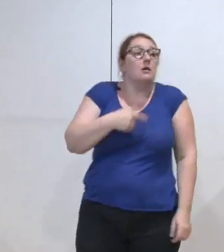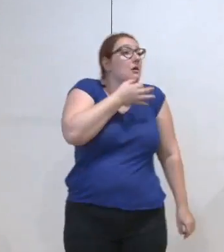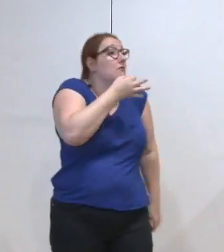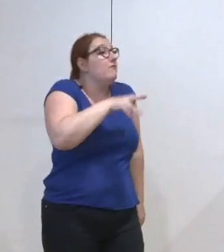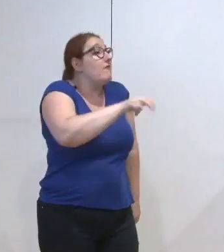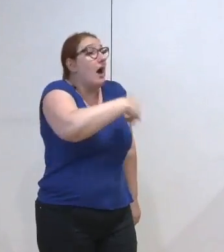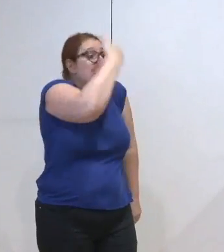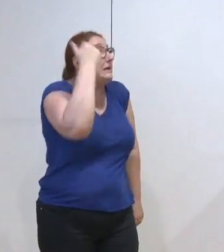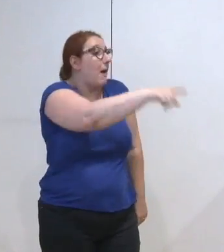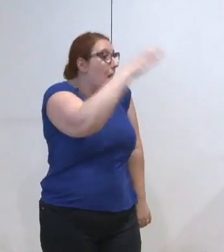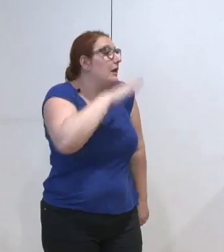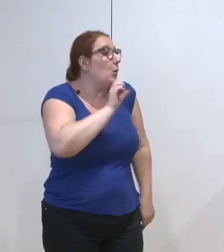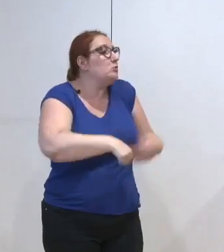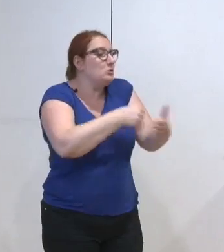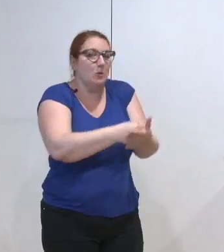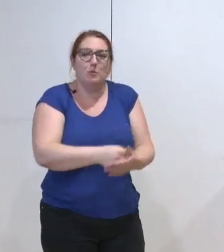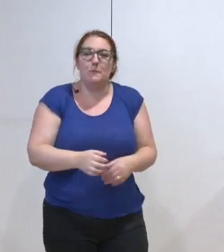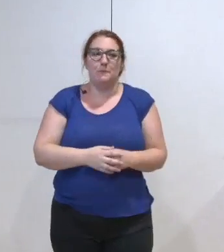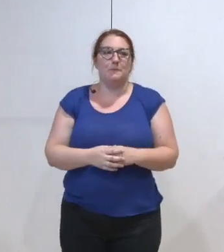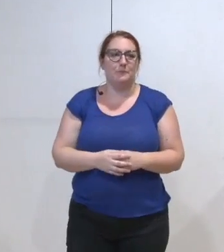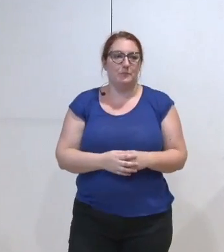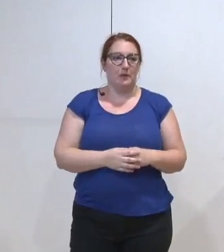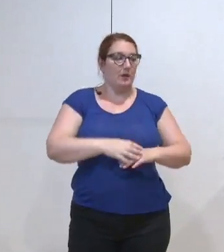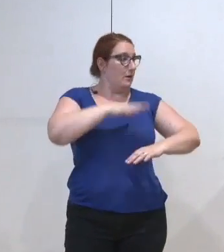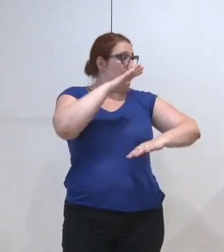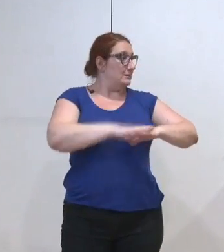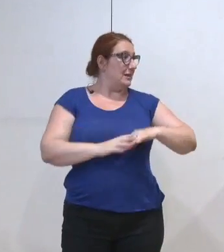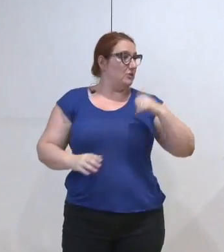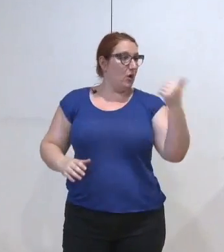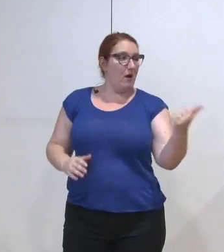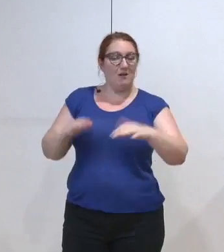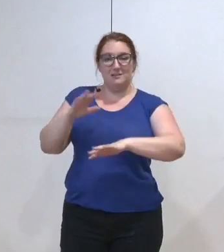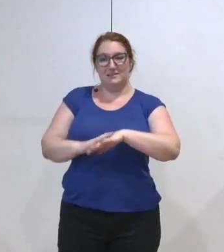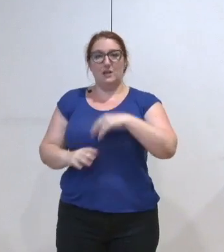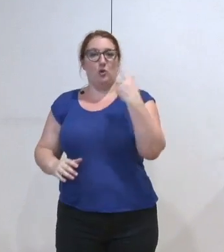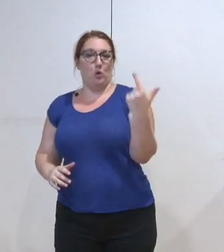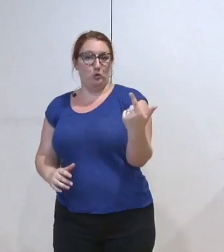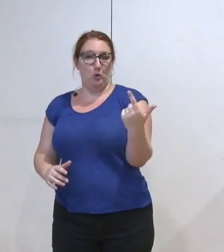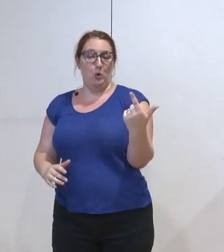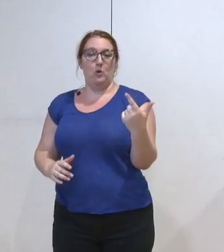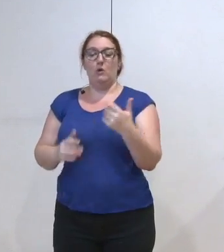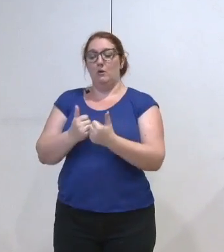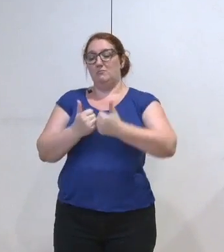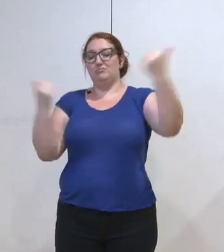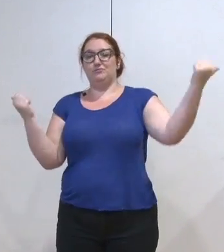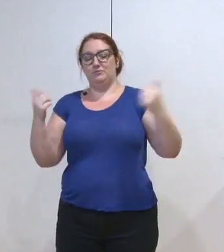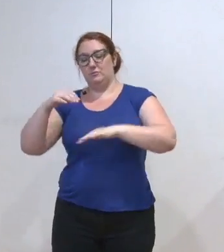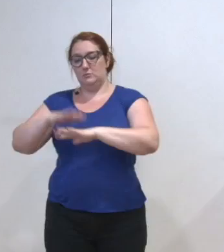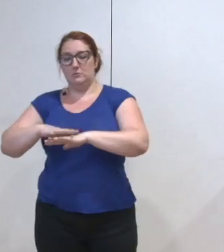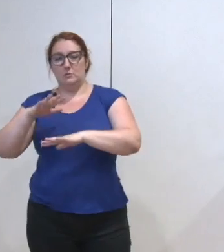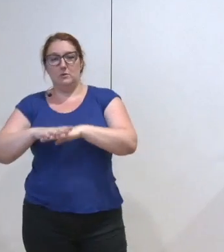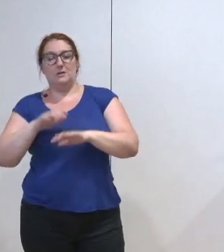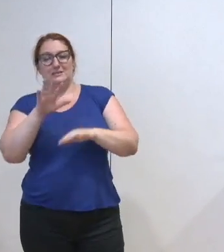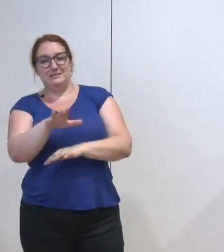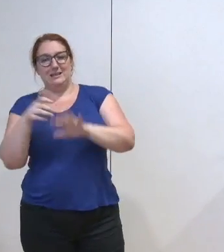écoutez les les dirig des secteurs 1 et 2 au pauvres des secteurs 5 et 6 nous mettent sur la